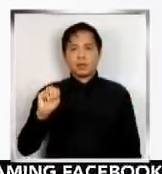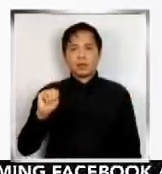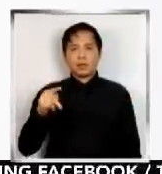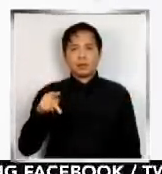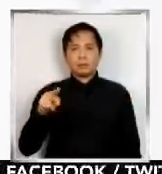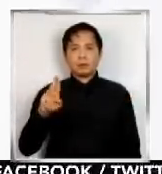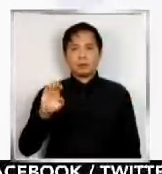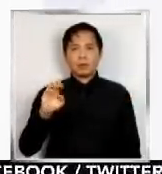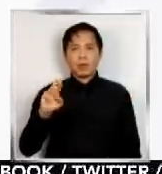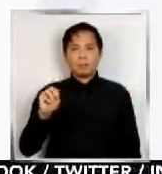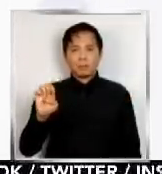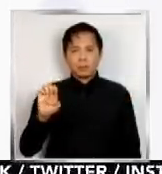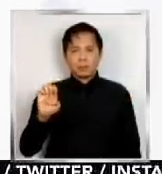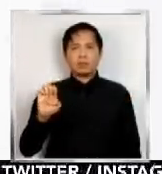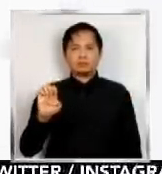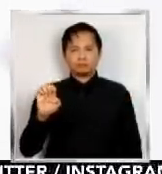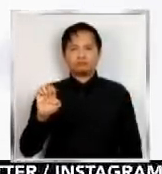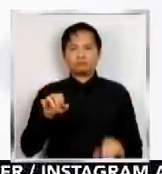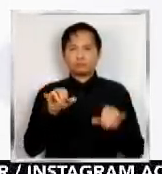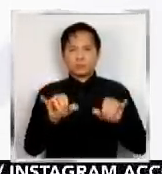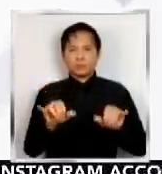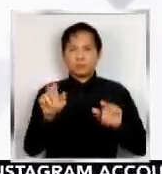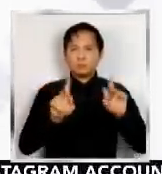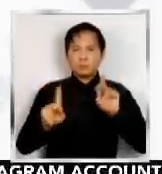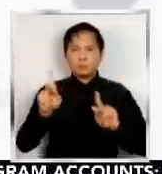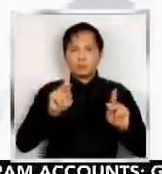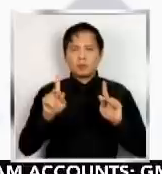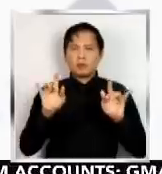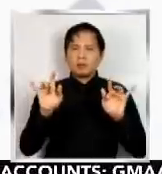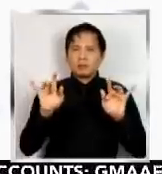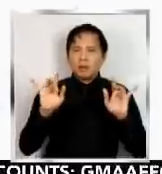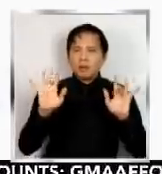only. Hindi tayo